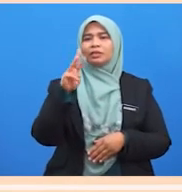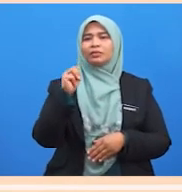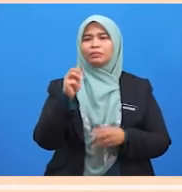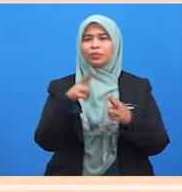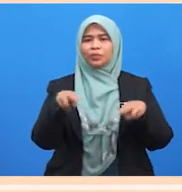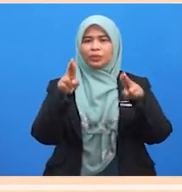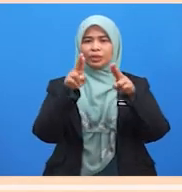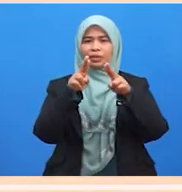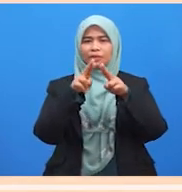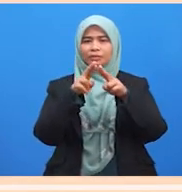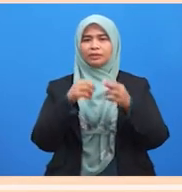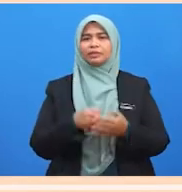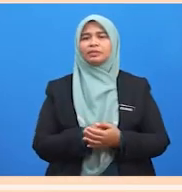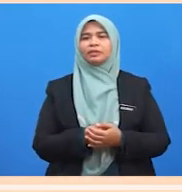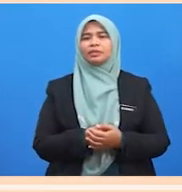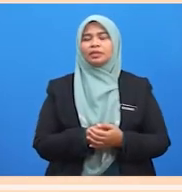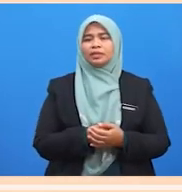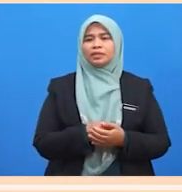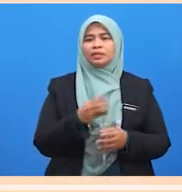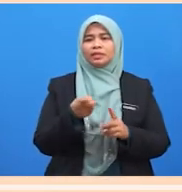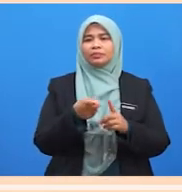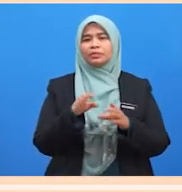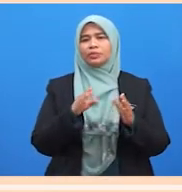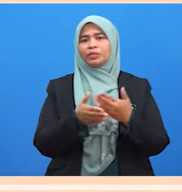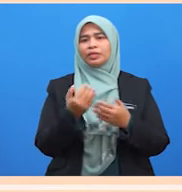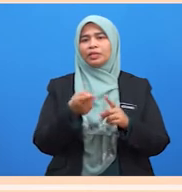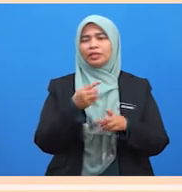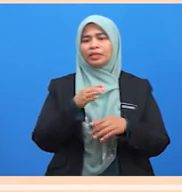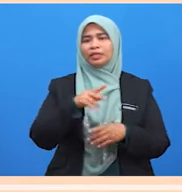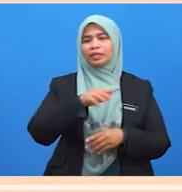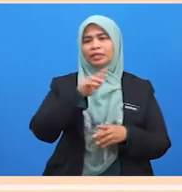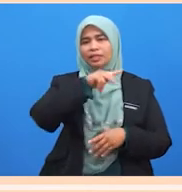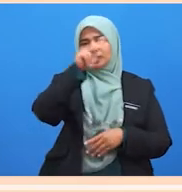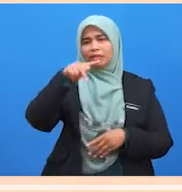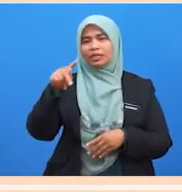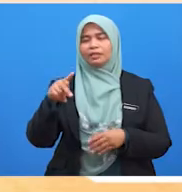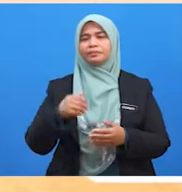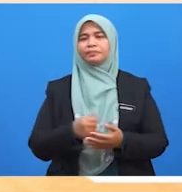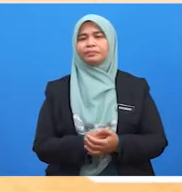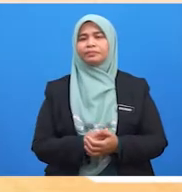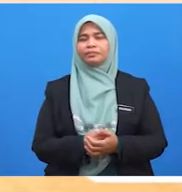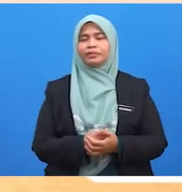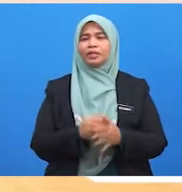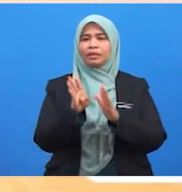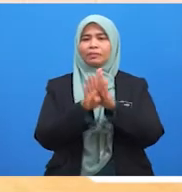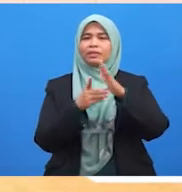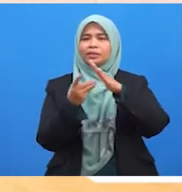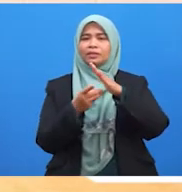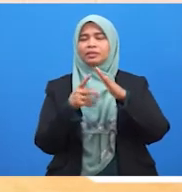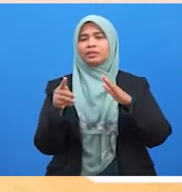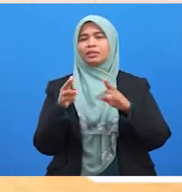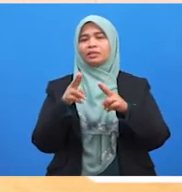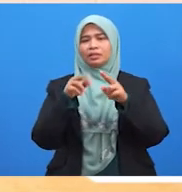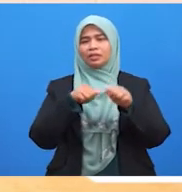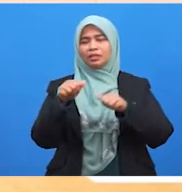bahan mentah dari sumbernya ke kilang dan barangan siap ke pasaran. Berdasarkan aktiviti